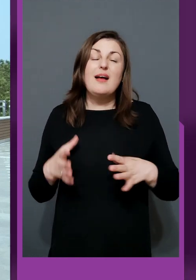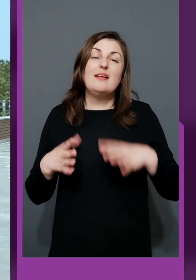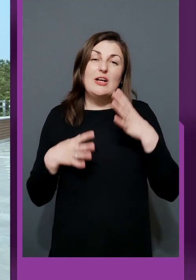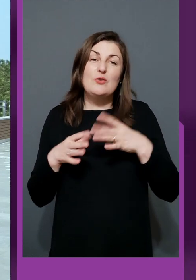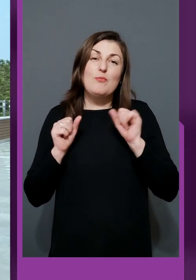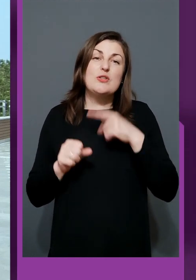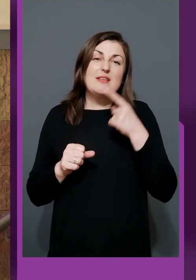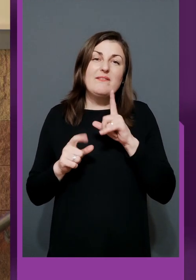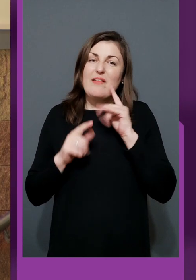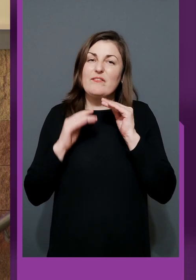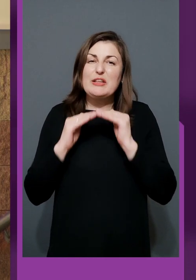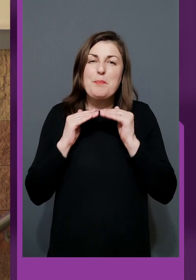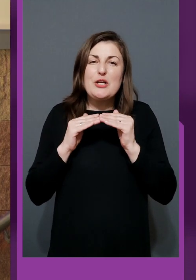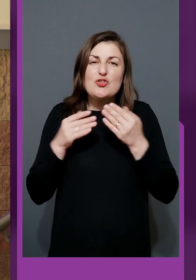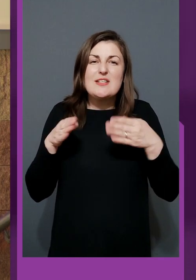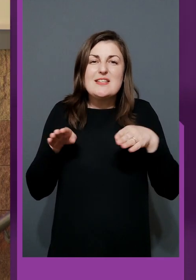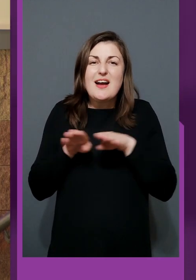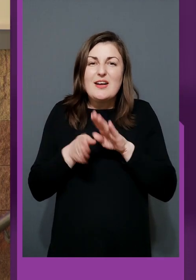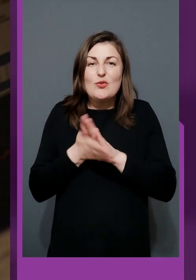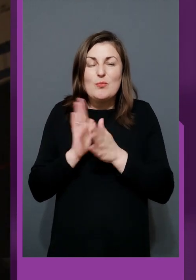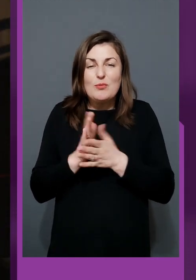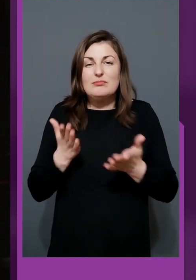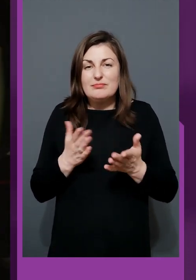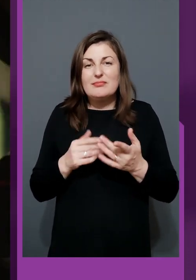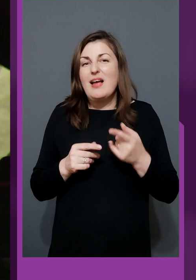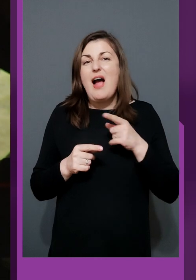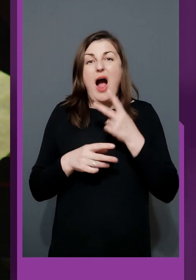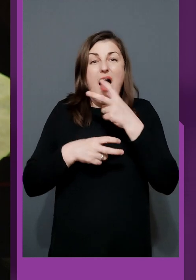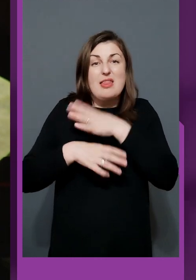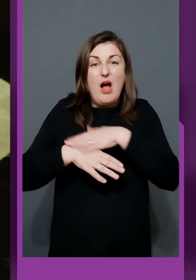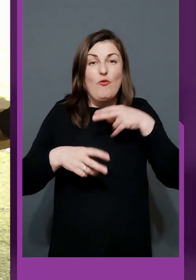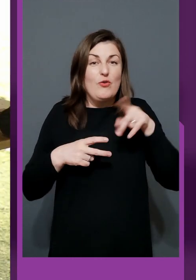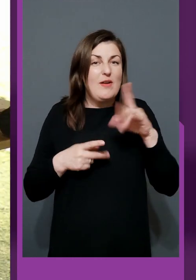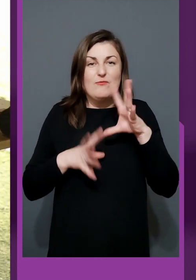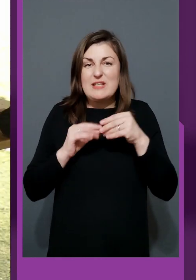тренуємося можна сказать в тепличних закритих тут приходиш на вітер Зовсім все